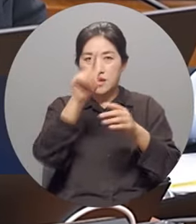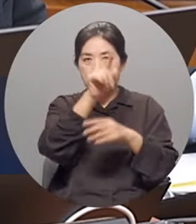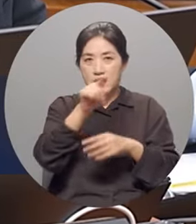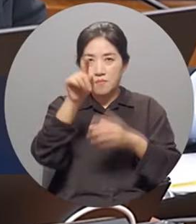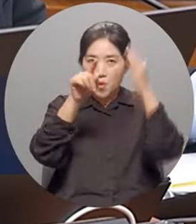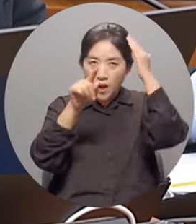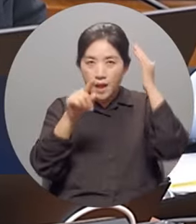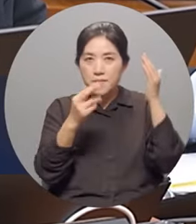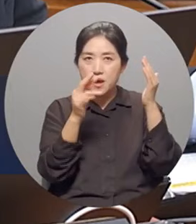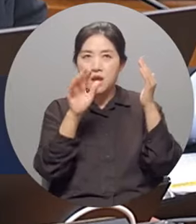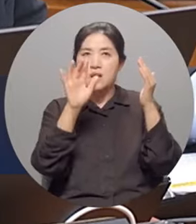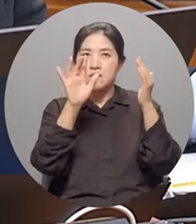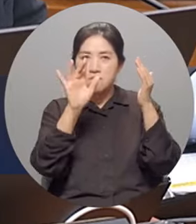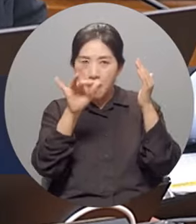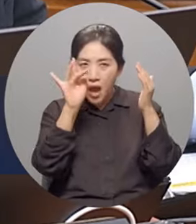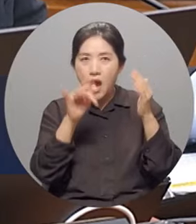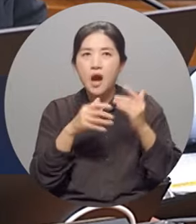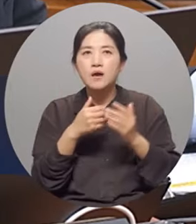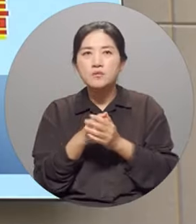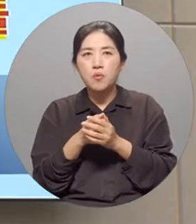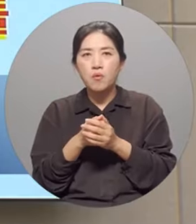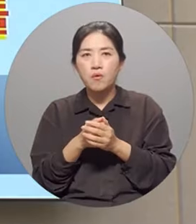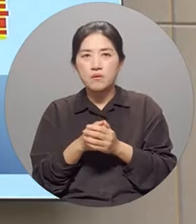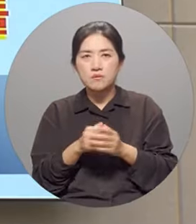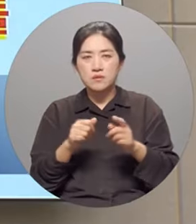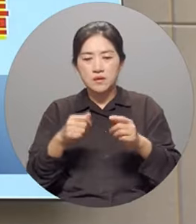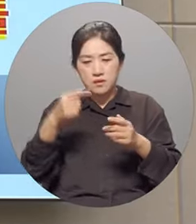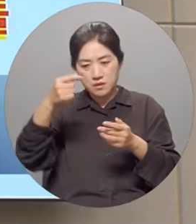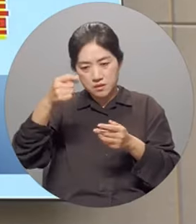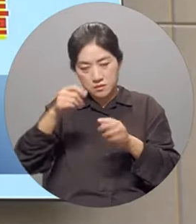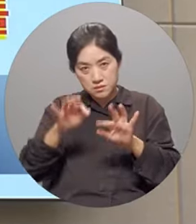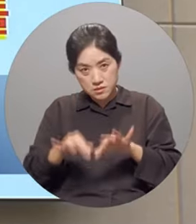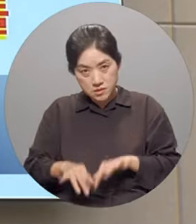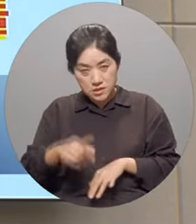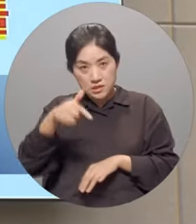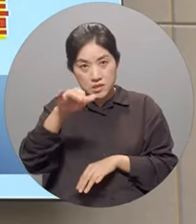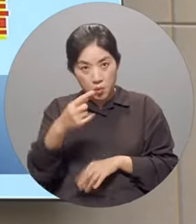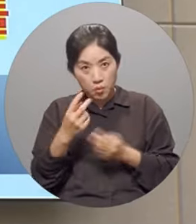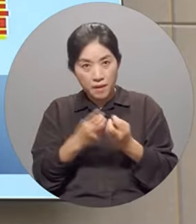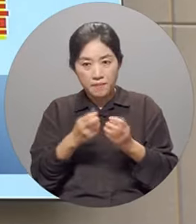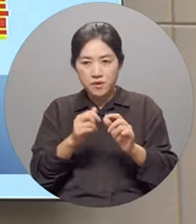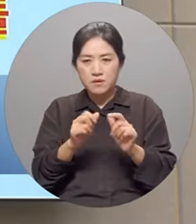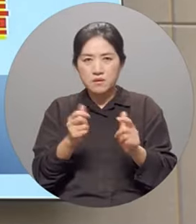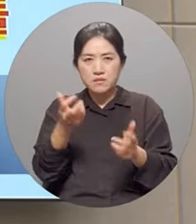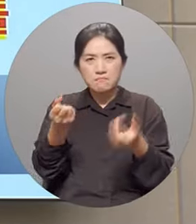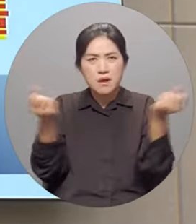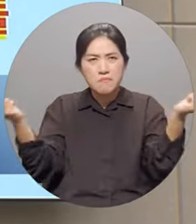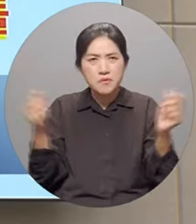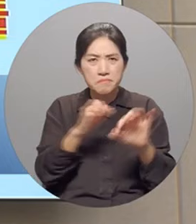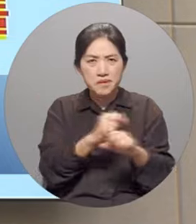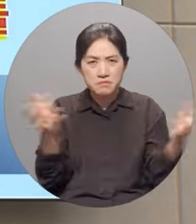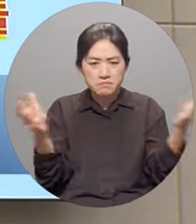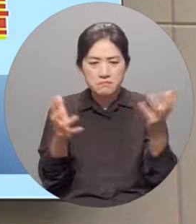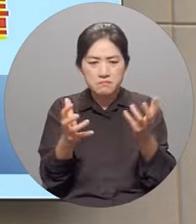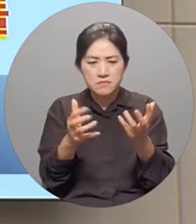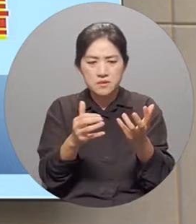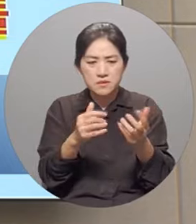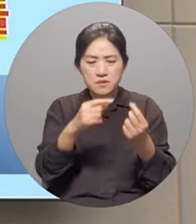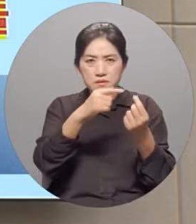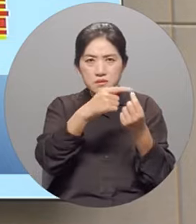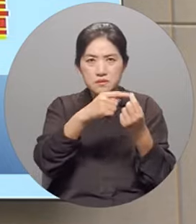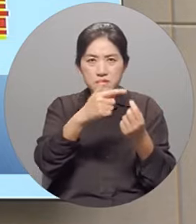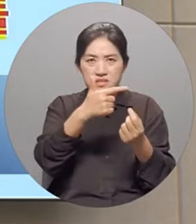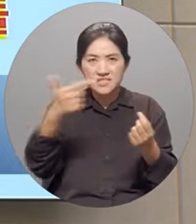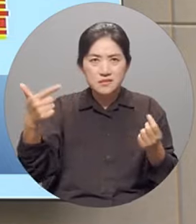네모 그다음에 그냥 네모 그 저 여러 사람이 쓴 기호가 있고요